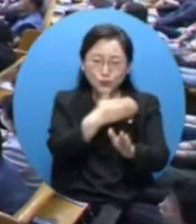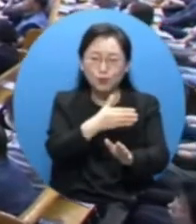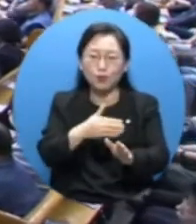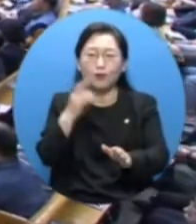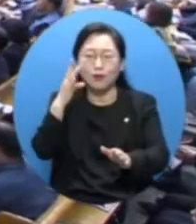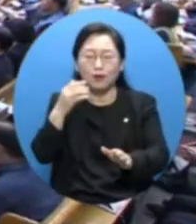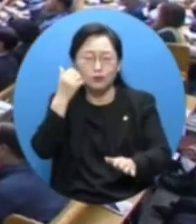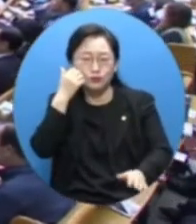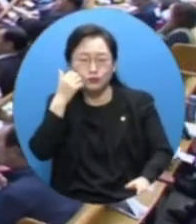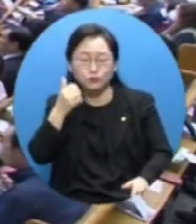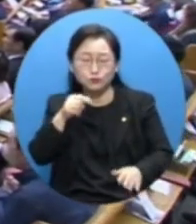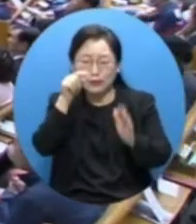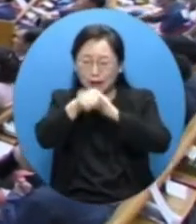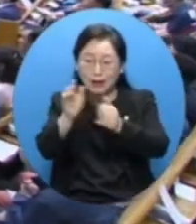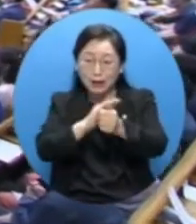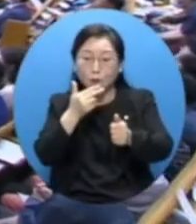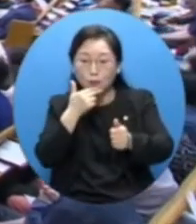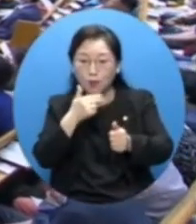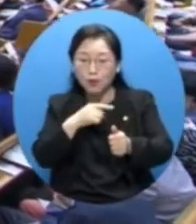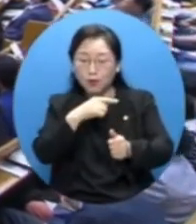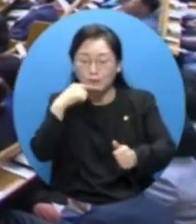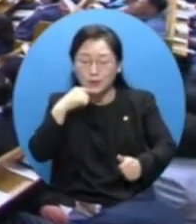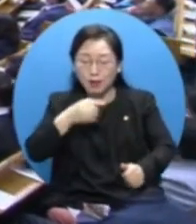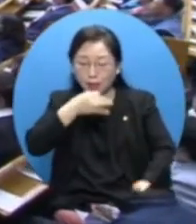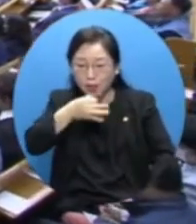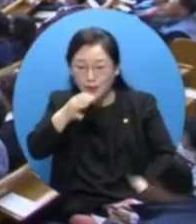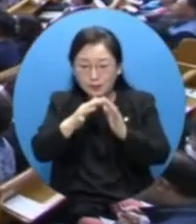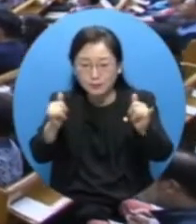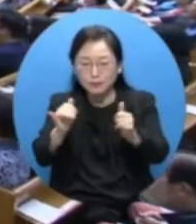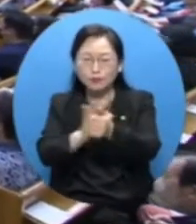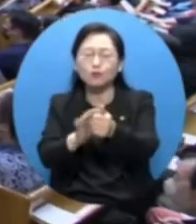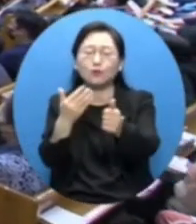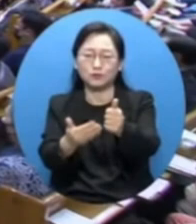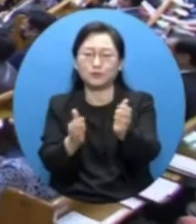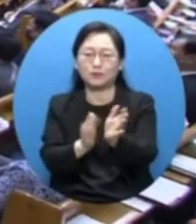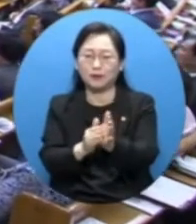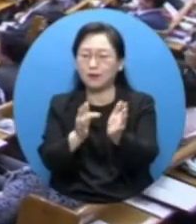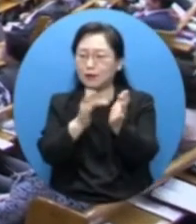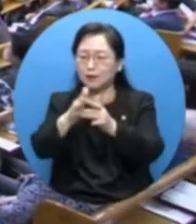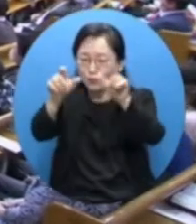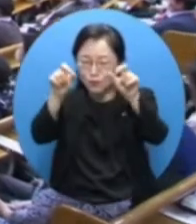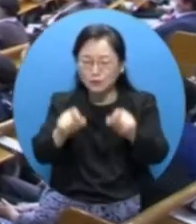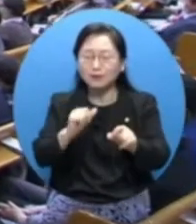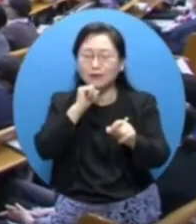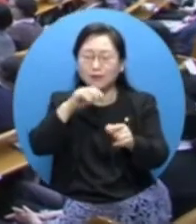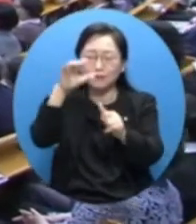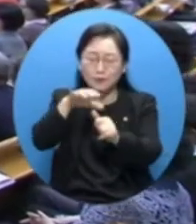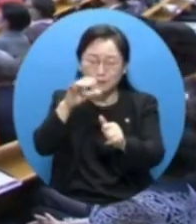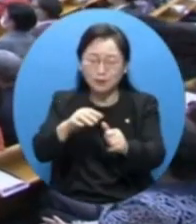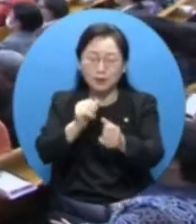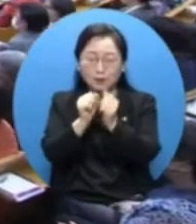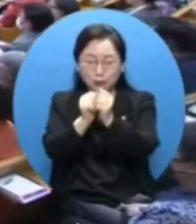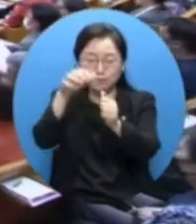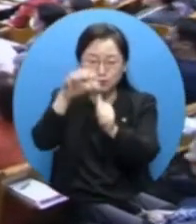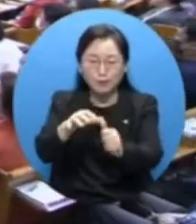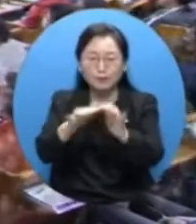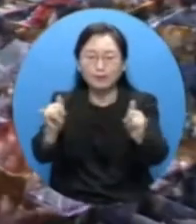찾아가서 결핵 환자들, 이민자들을 돌보았습니다. 예수님처럼 가난한 자, 핍박받는 자, 포로된 자를 섬기기